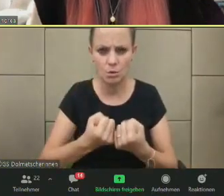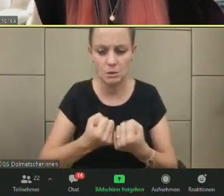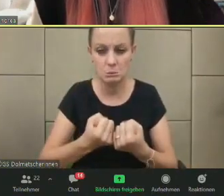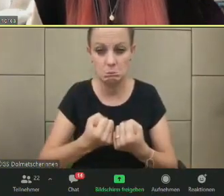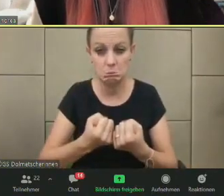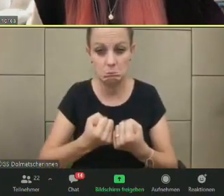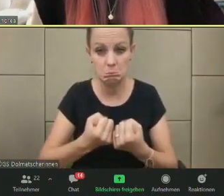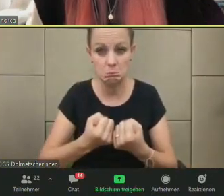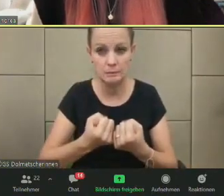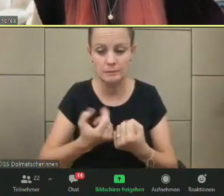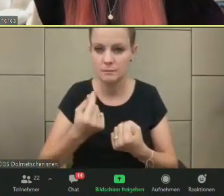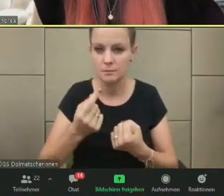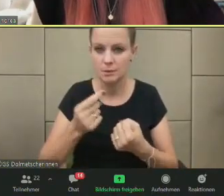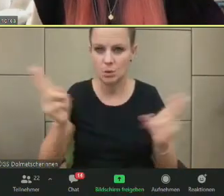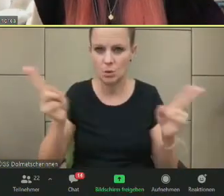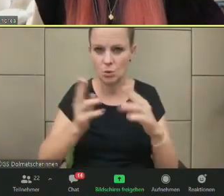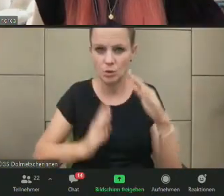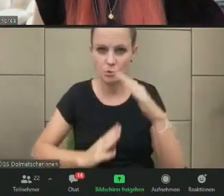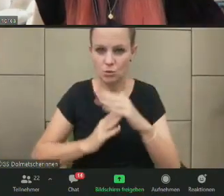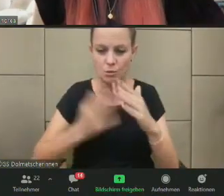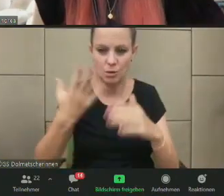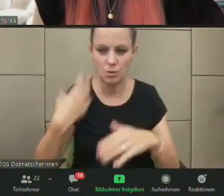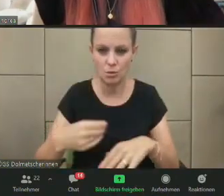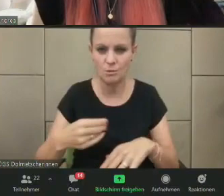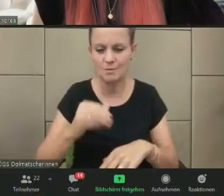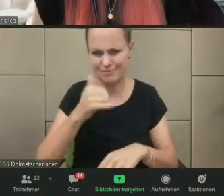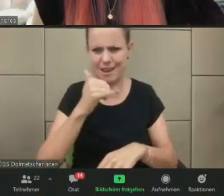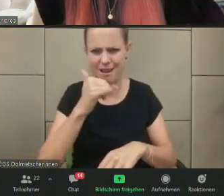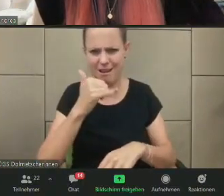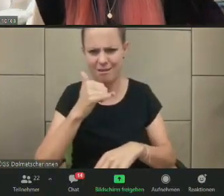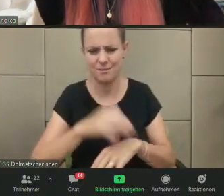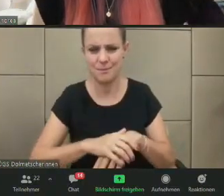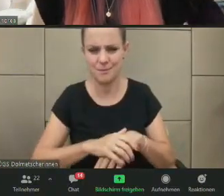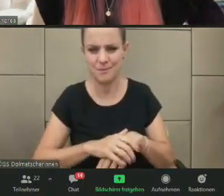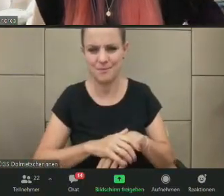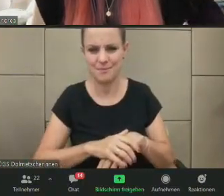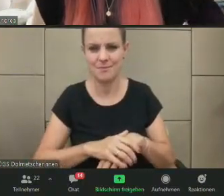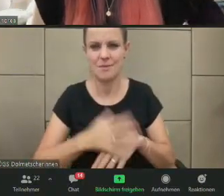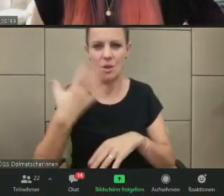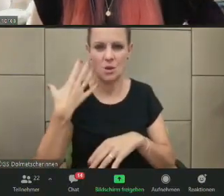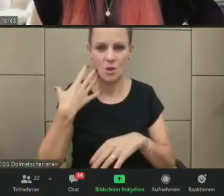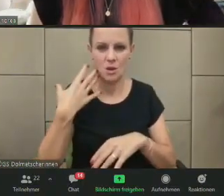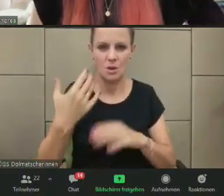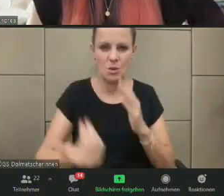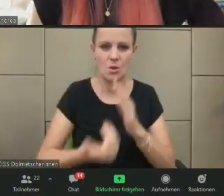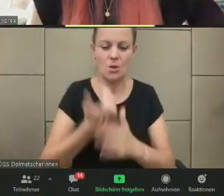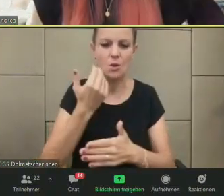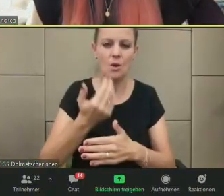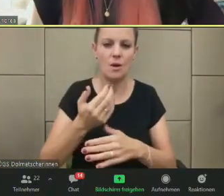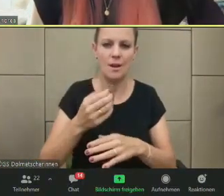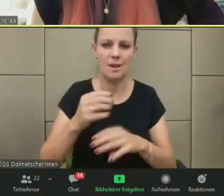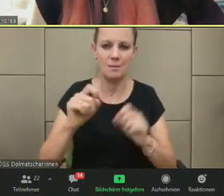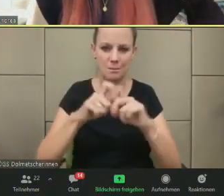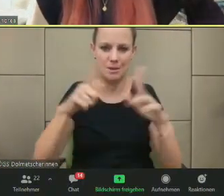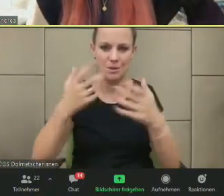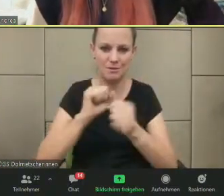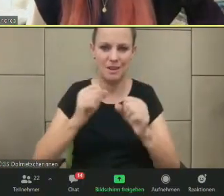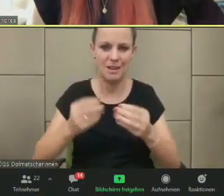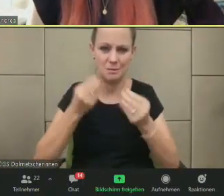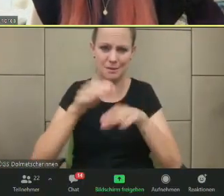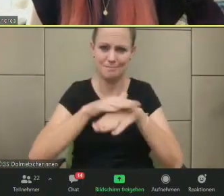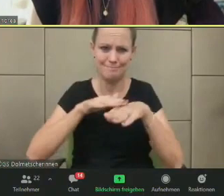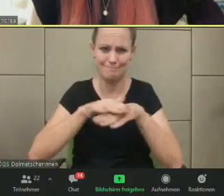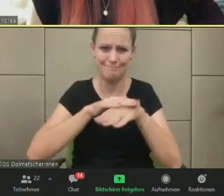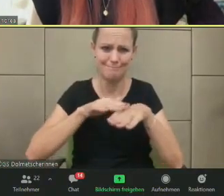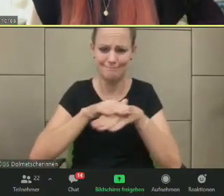Soll ich kurz stoppen und noch einmal? Genau, ist am gescheitesten, du machst eine neue Bildschirmfreigabe. Okay. Entschuldigung, wir